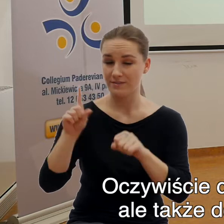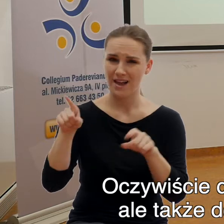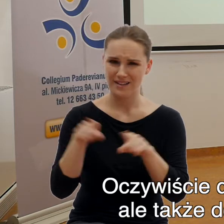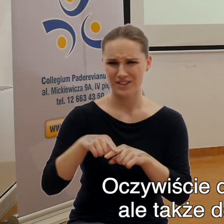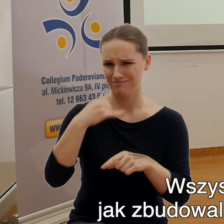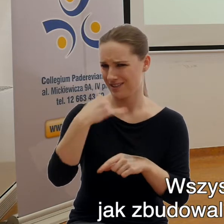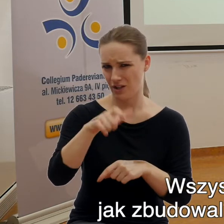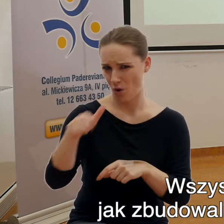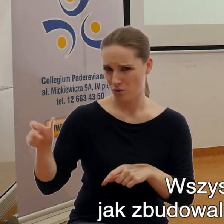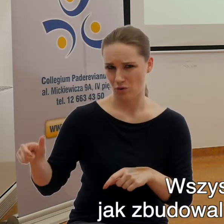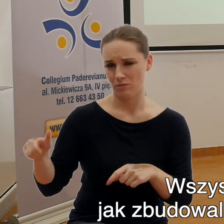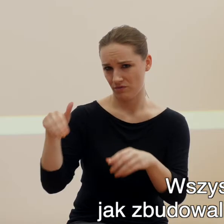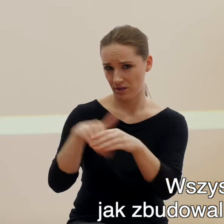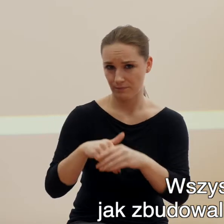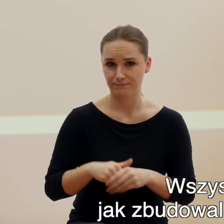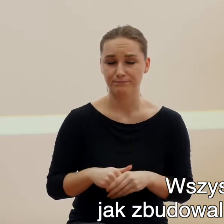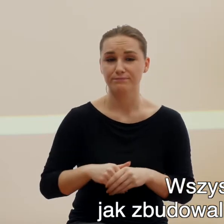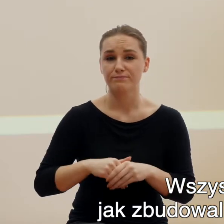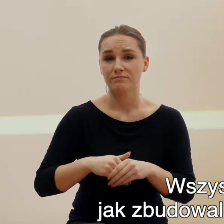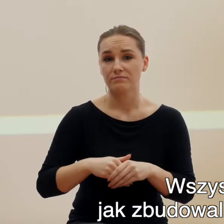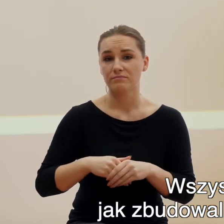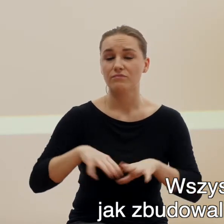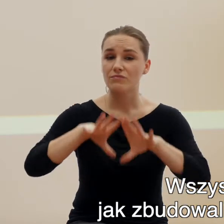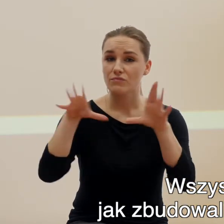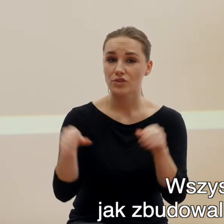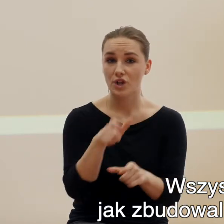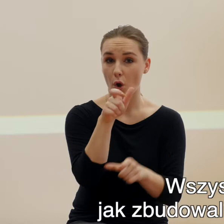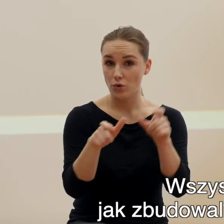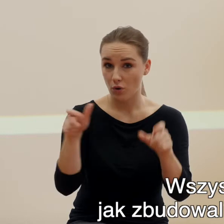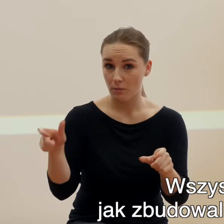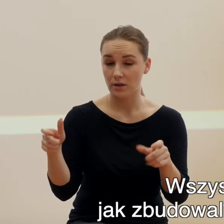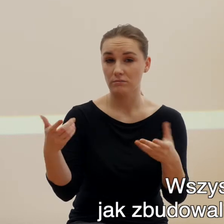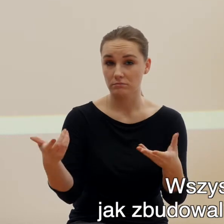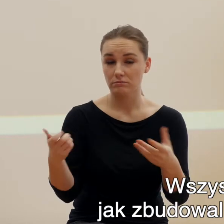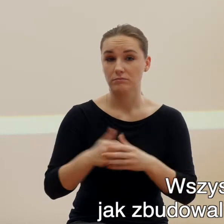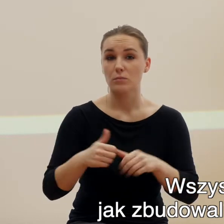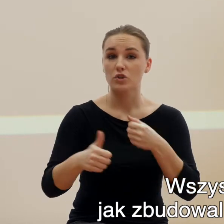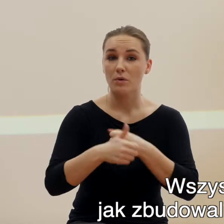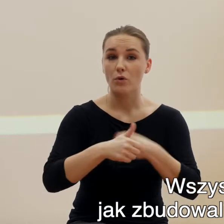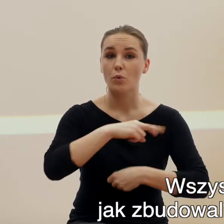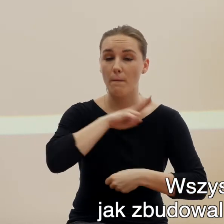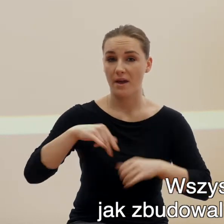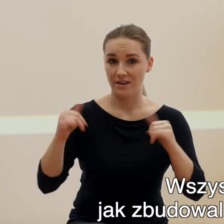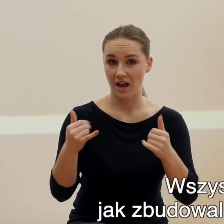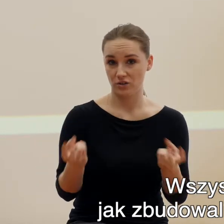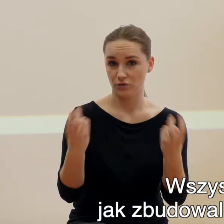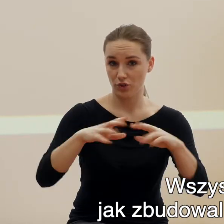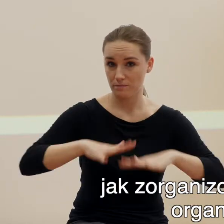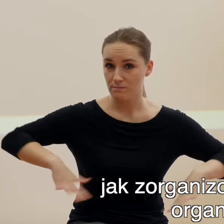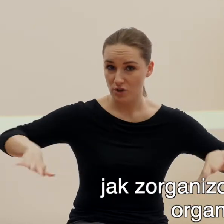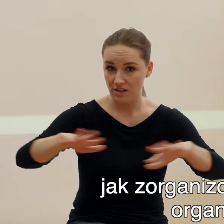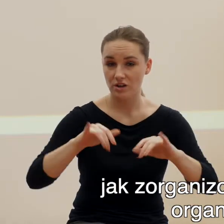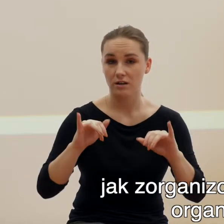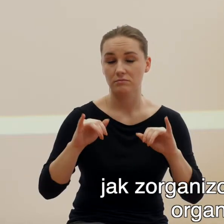osób. Wszystkich tych, którzy w związku z tym, jak zbudowaliśmy sobie przestrzenie, w których żyjemy,